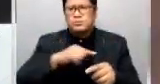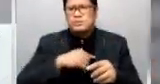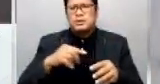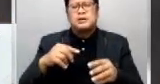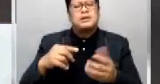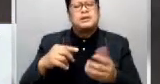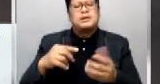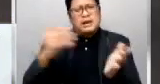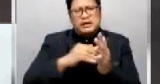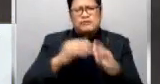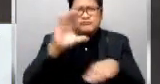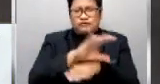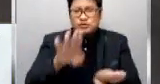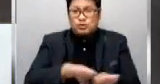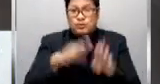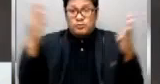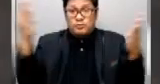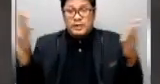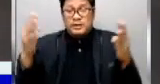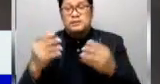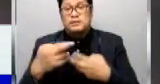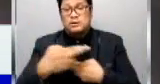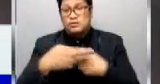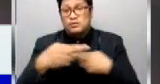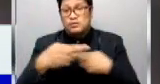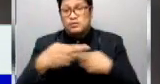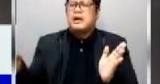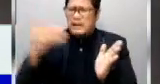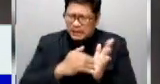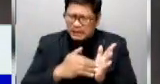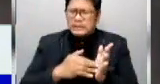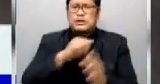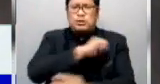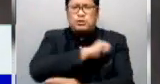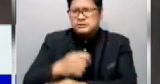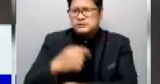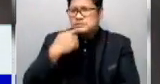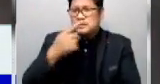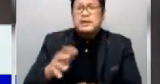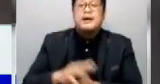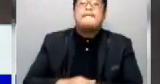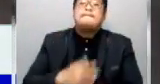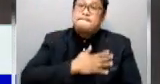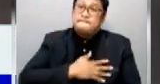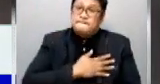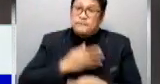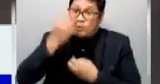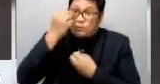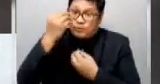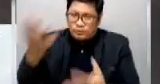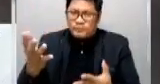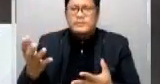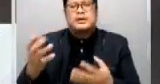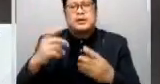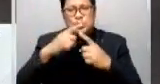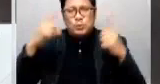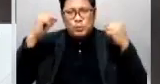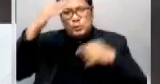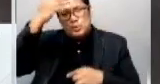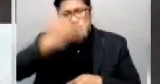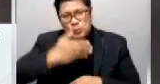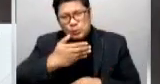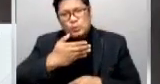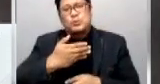kwarto. Paulit-ulit na paalala ng mga otoridad, huwag malilingat sa pagsunod sa mga minimum health protocols. Mask, face